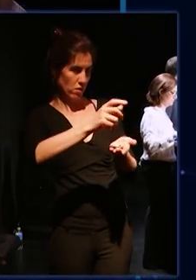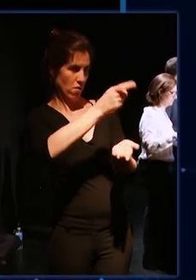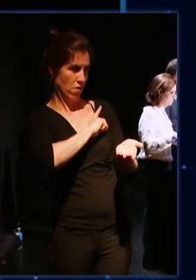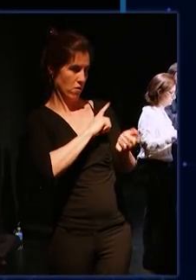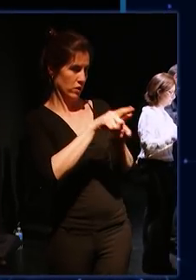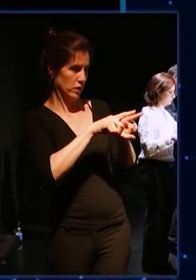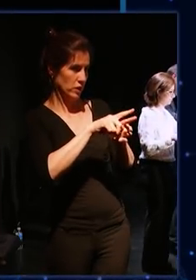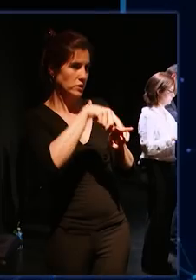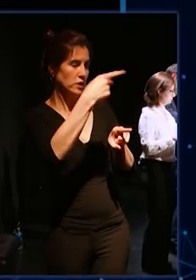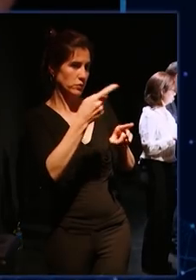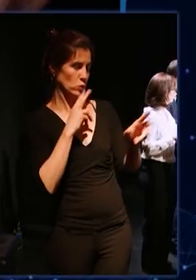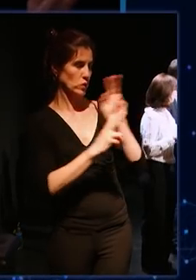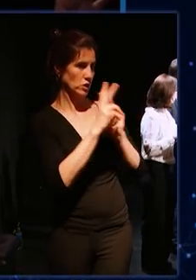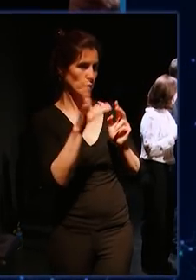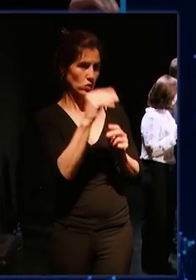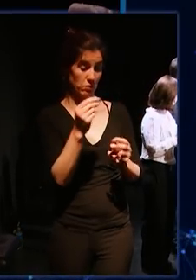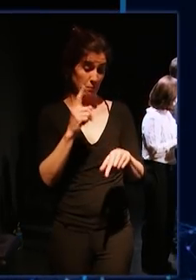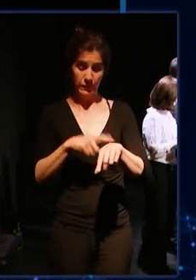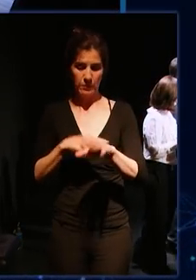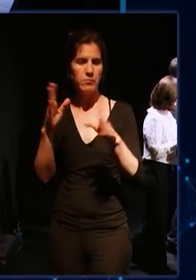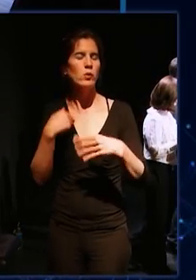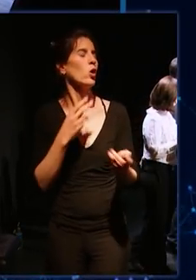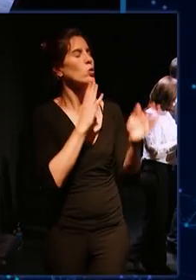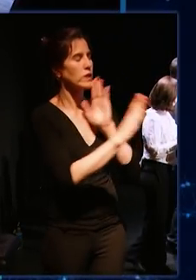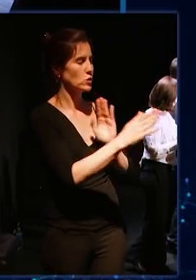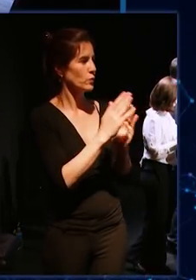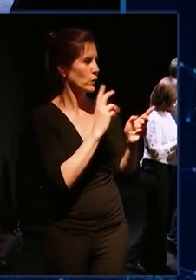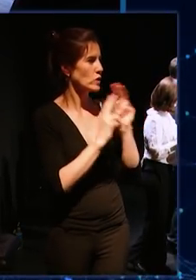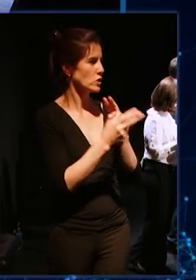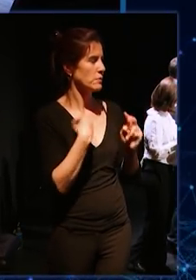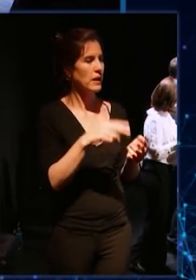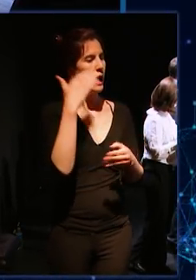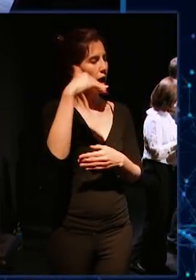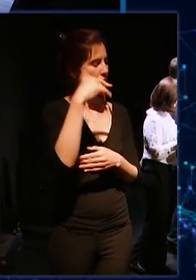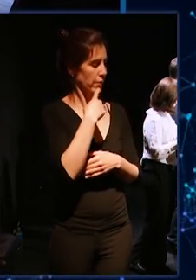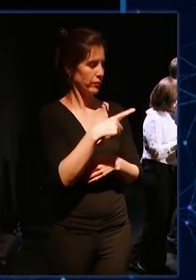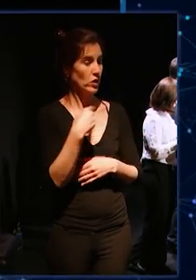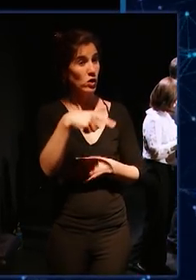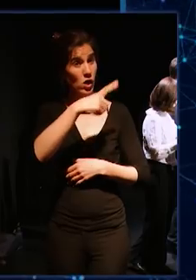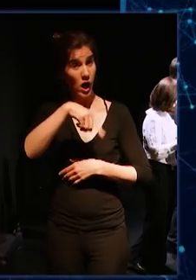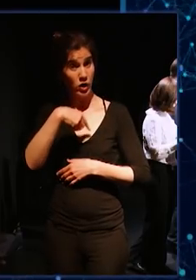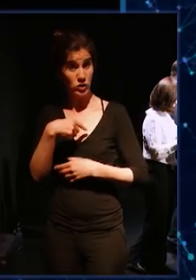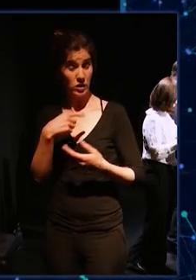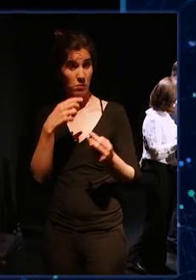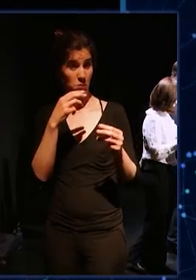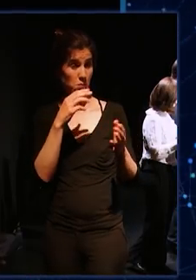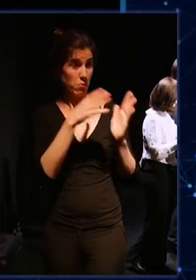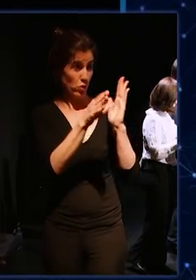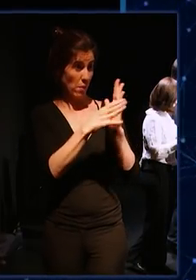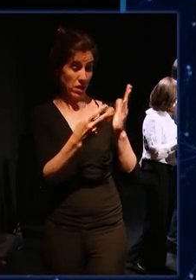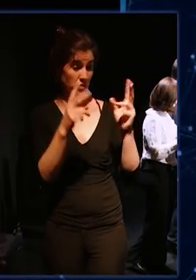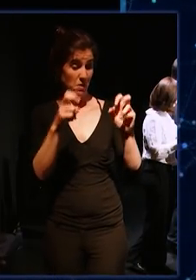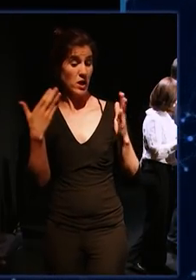Tindrà molt poc temps. No, és que, doncs, per al·lusions, mira, a la Laia, en el nostre programa, en el díptic reduït, la inclusió és